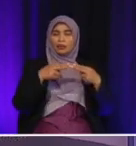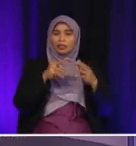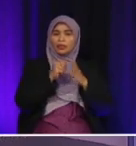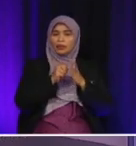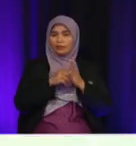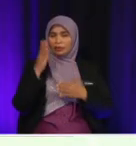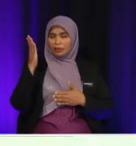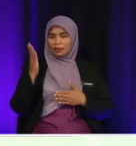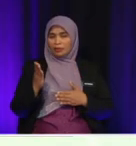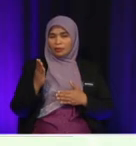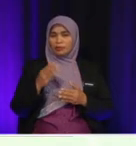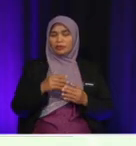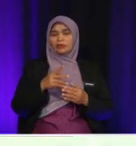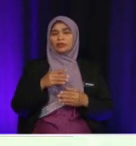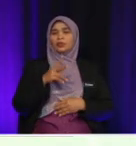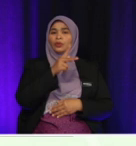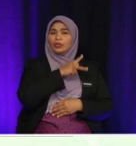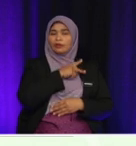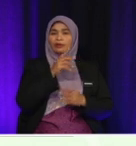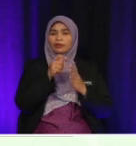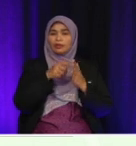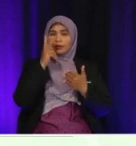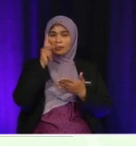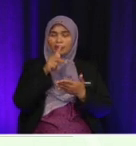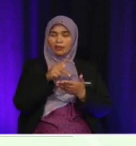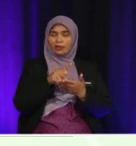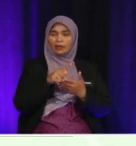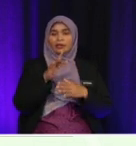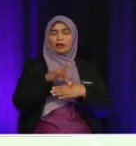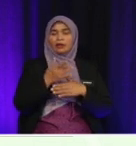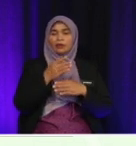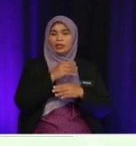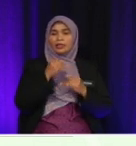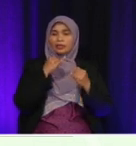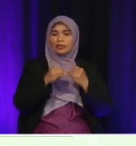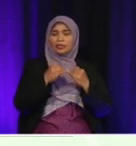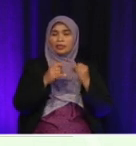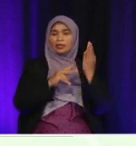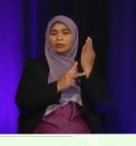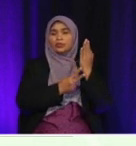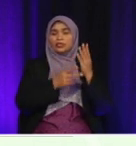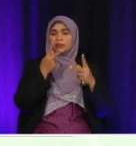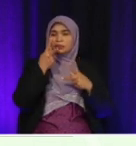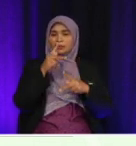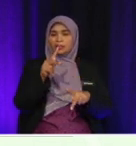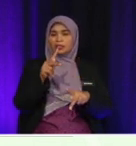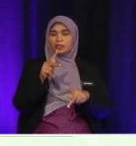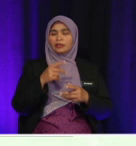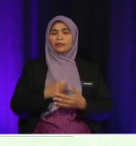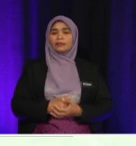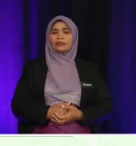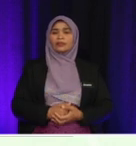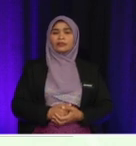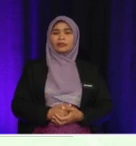yang terkenal siapa Dia kemudian khalifah yang awal khalifah yang akhir dan pusat pemerintahannya Damsyik